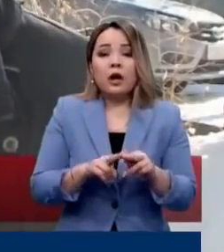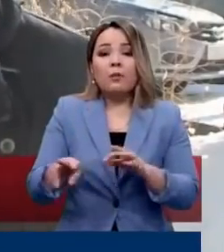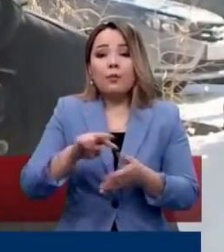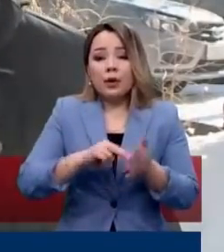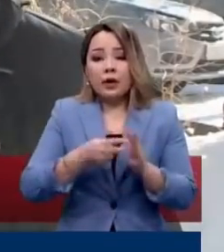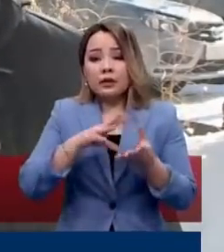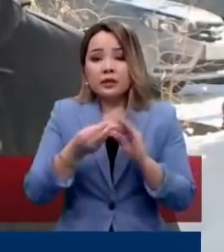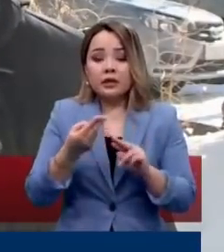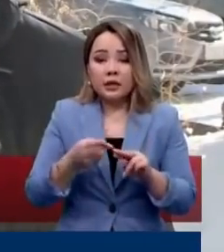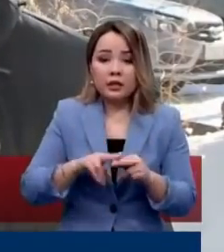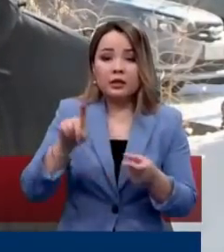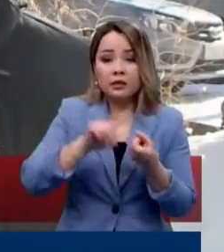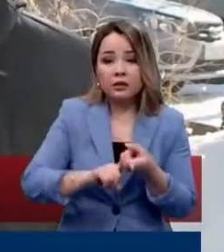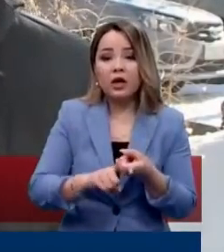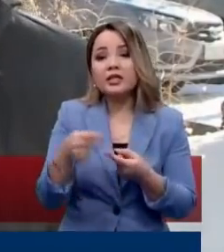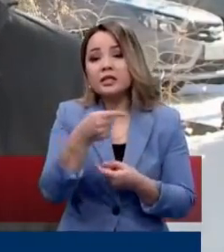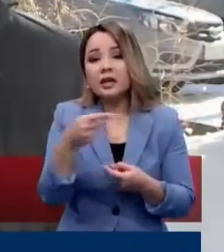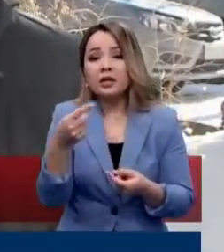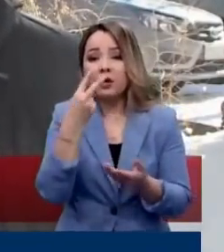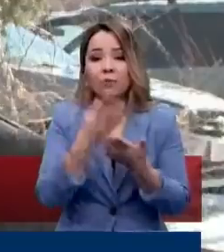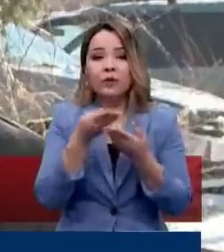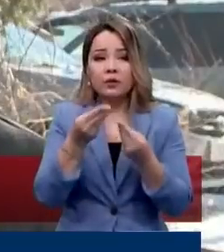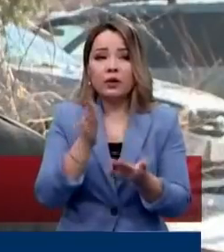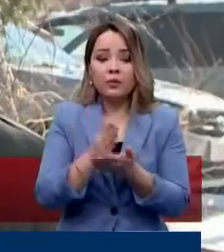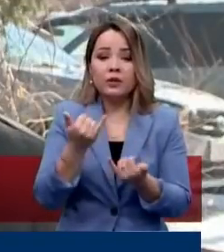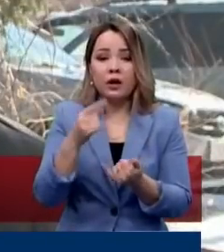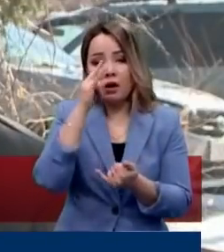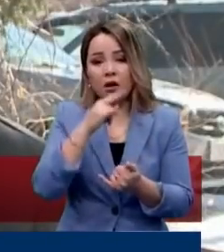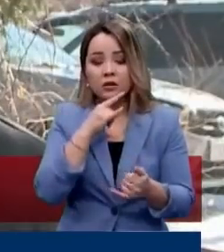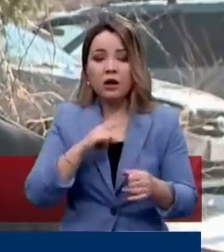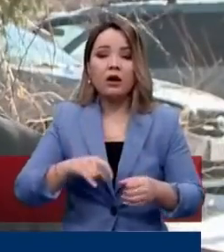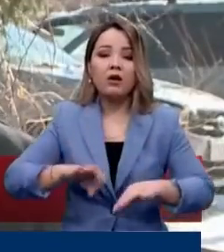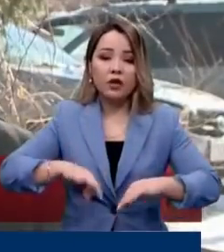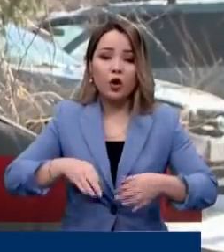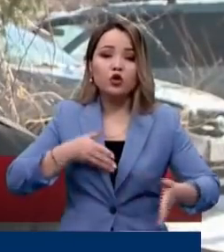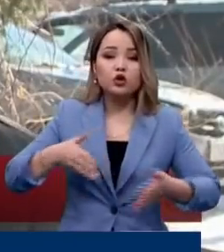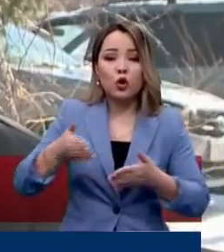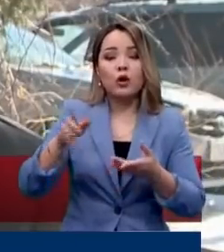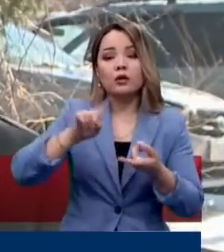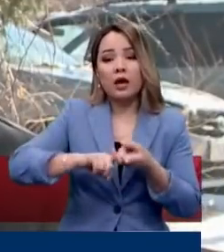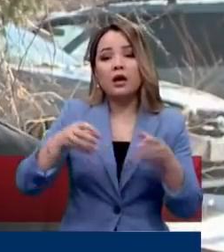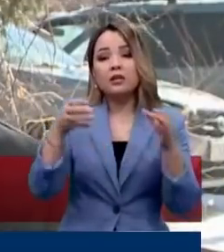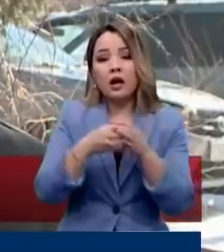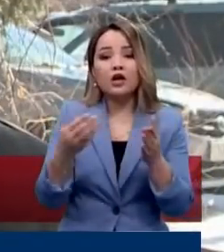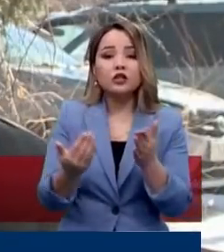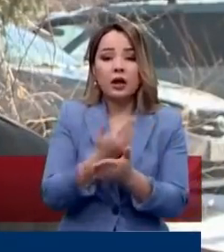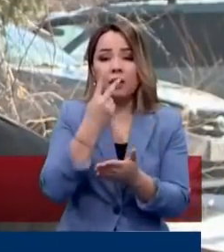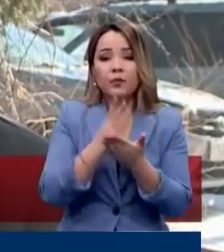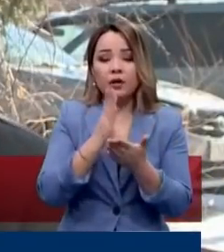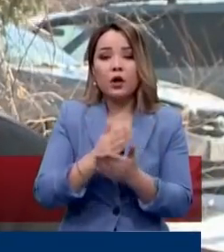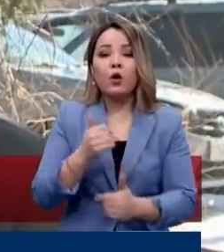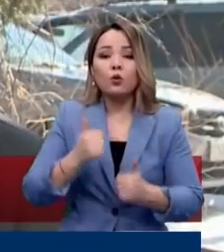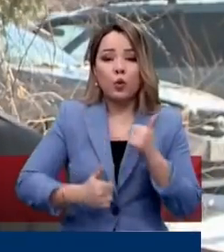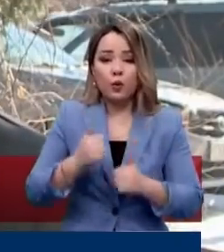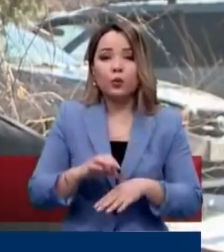проектіге кері әсерін тигізуі мүмкін. Қазавтожол тарапынан жаңадан компания тауып, жаңадан